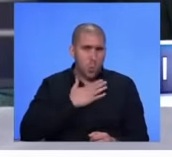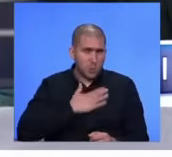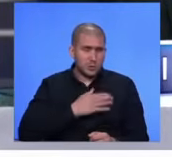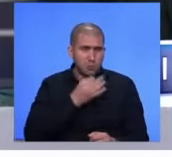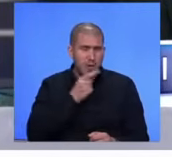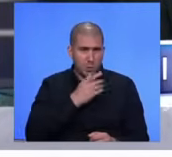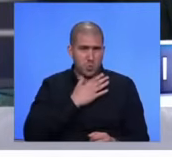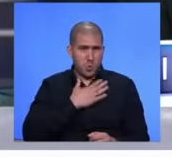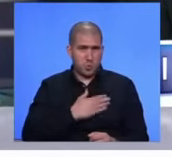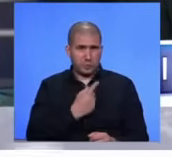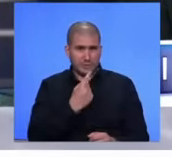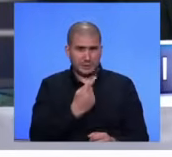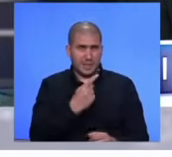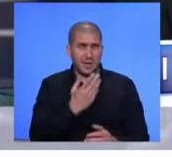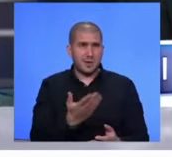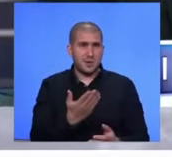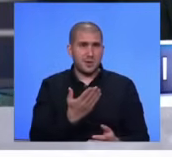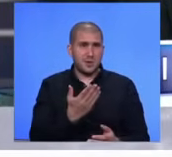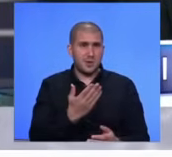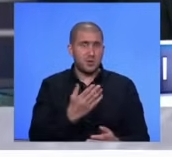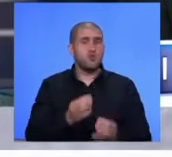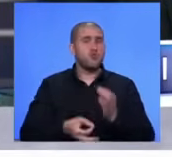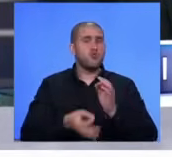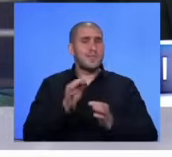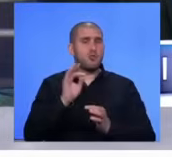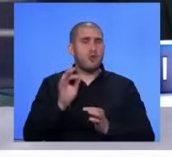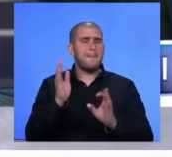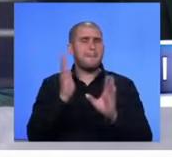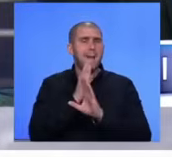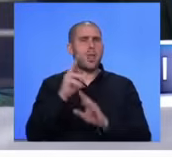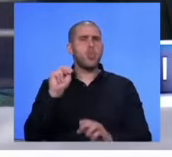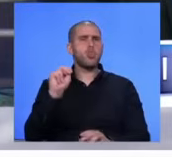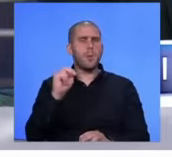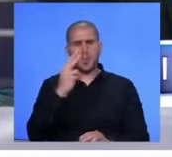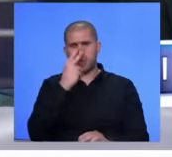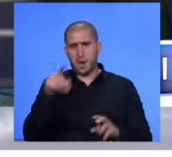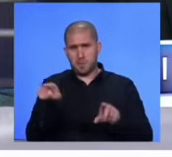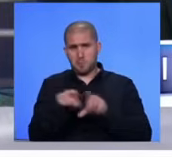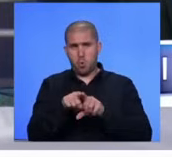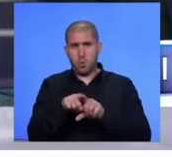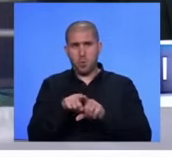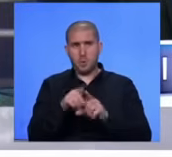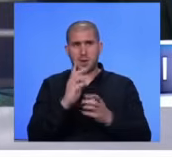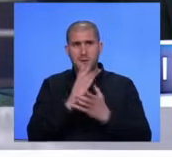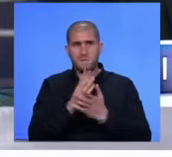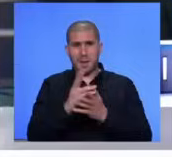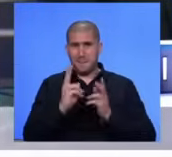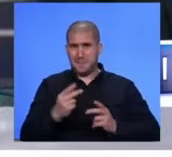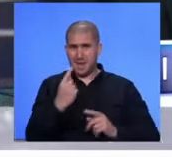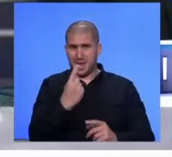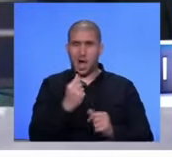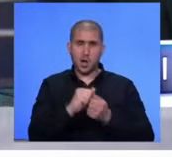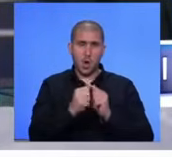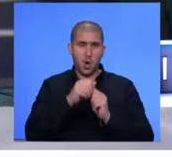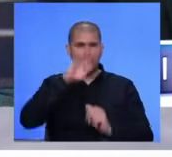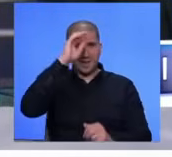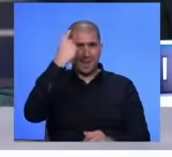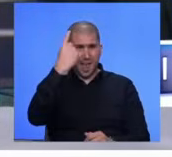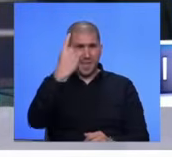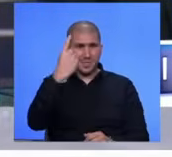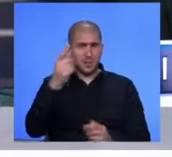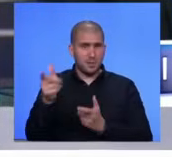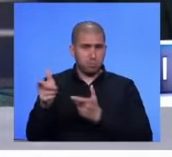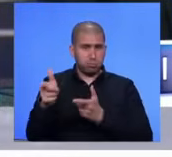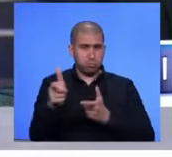את היית רוצה שהשפיטה של הנוח'בות תיראה כמו שמוציאים בעיראק או באיראן